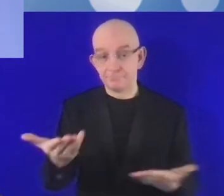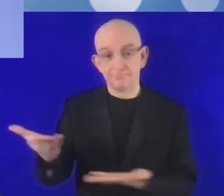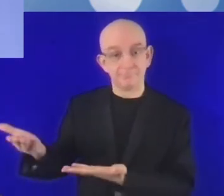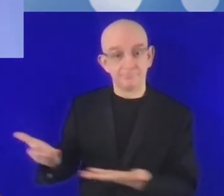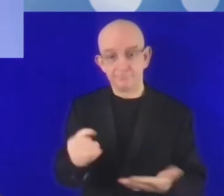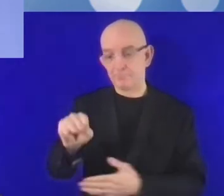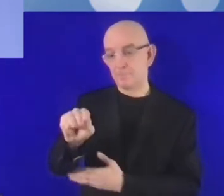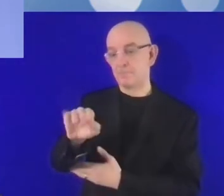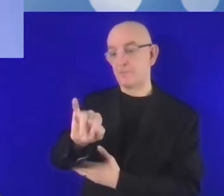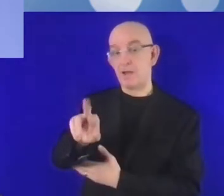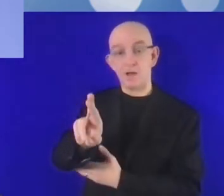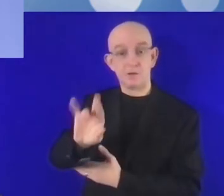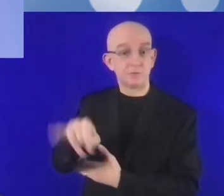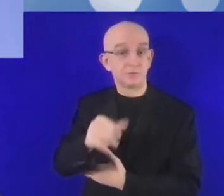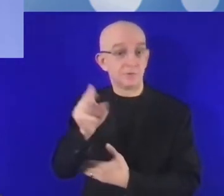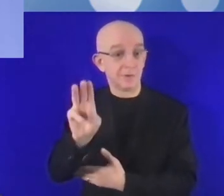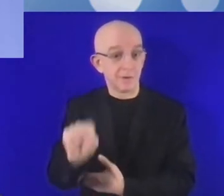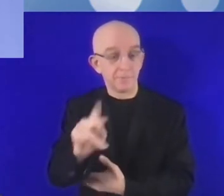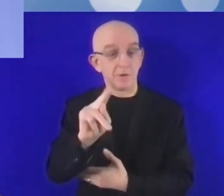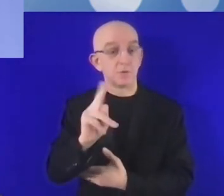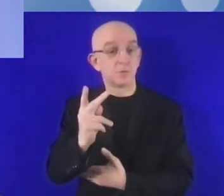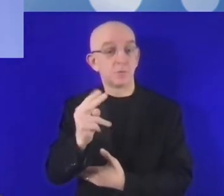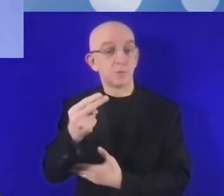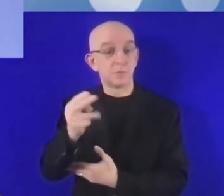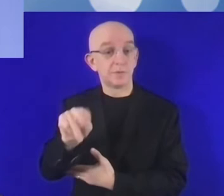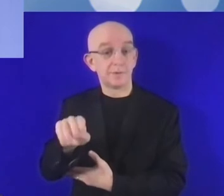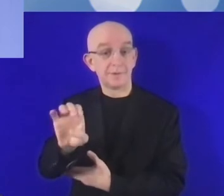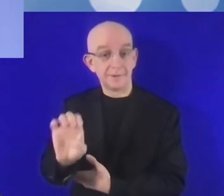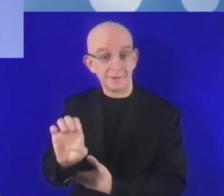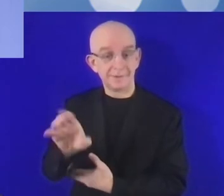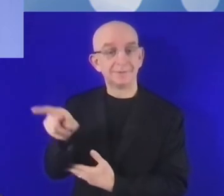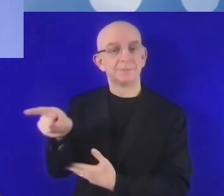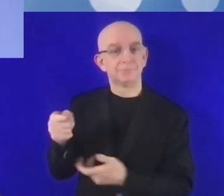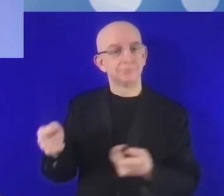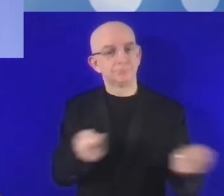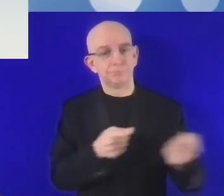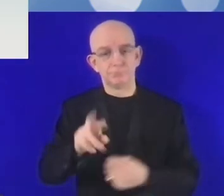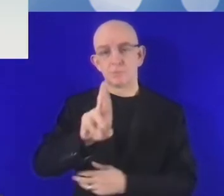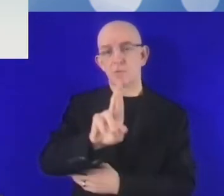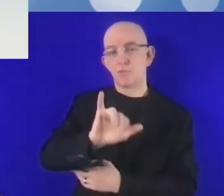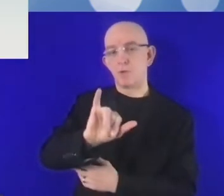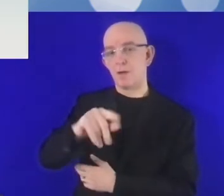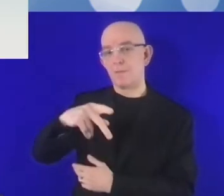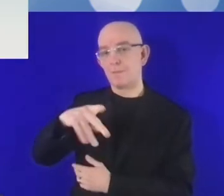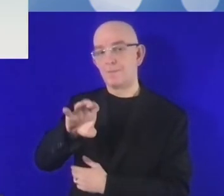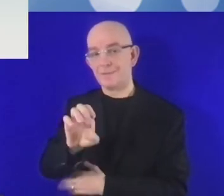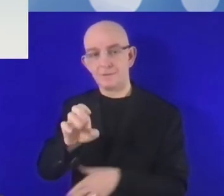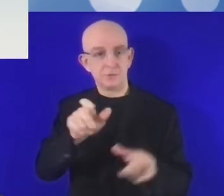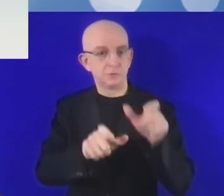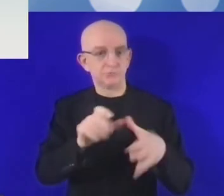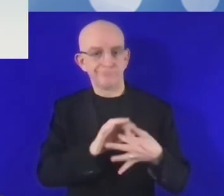madame Myriam Kühn, directrice de l'organisation RIPE. Myriam, nous